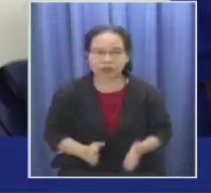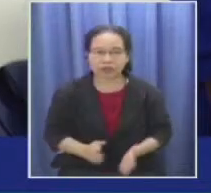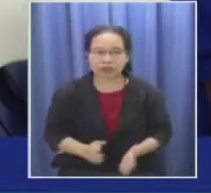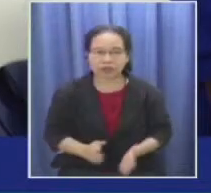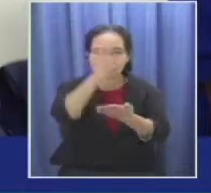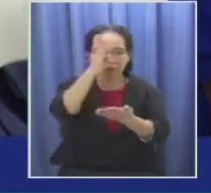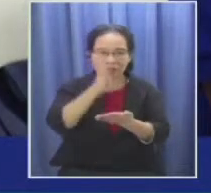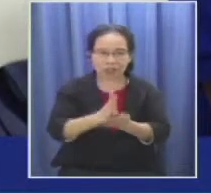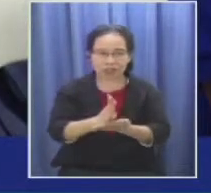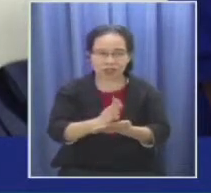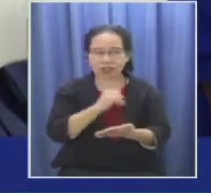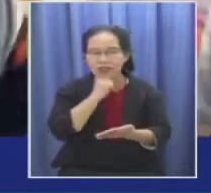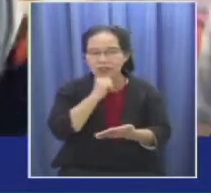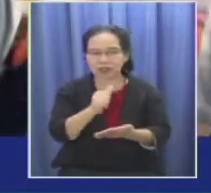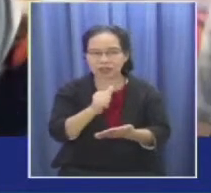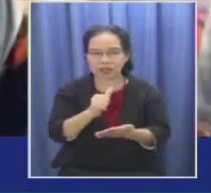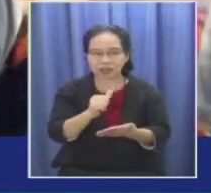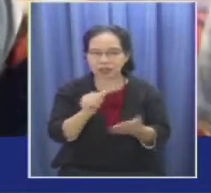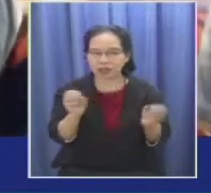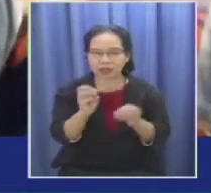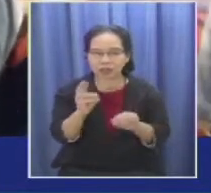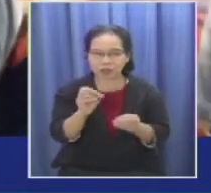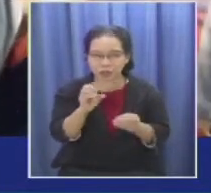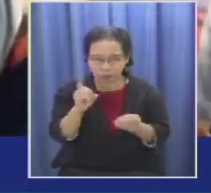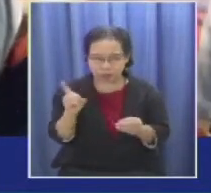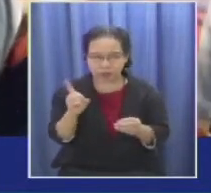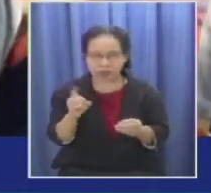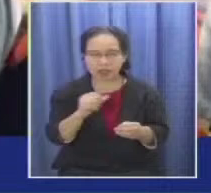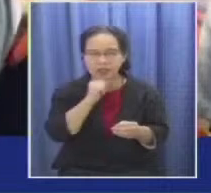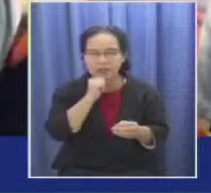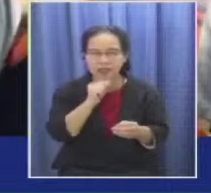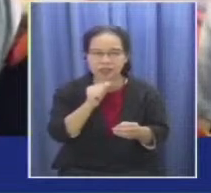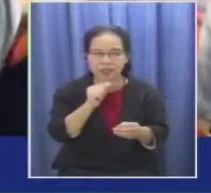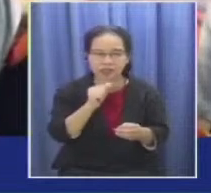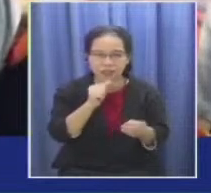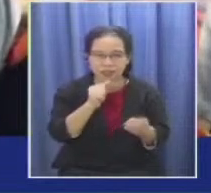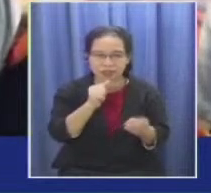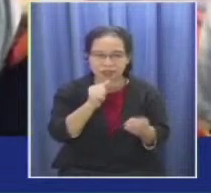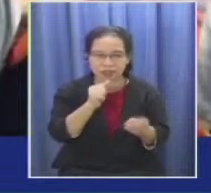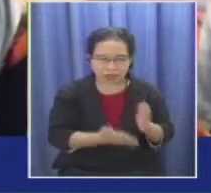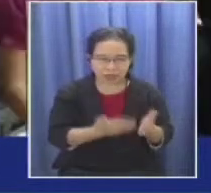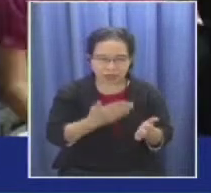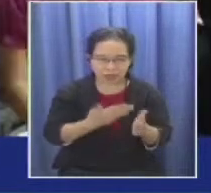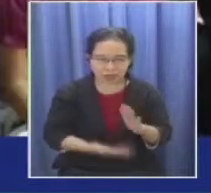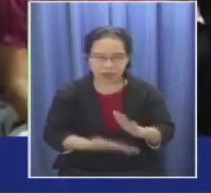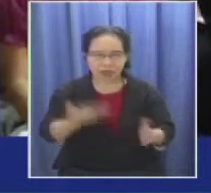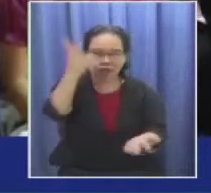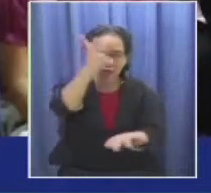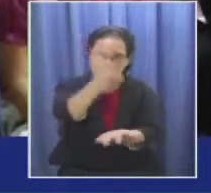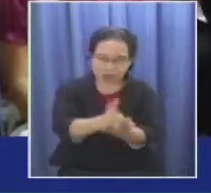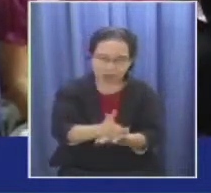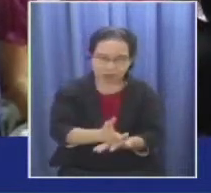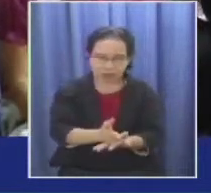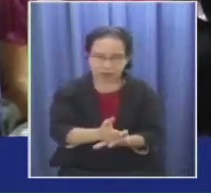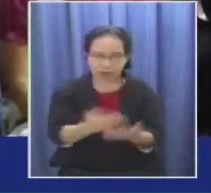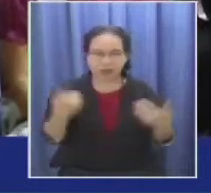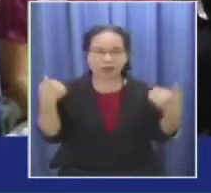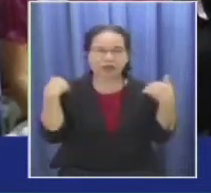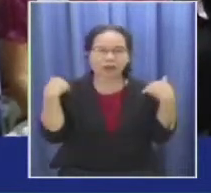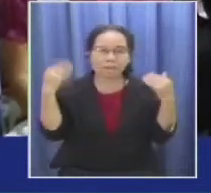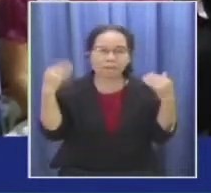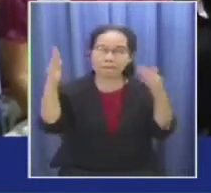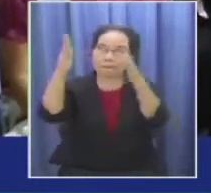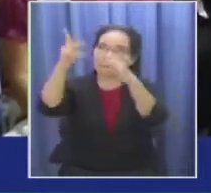bebre ɛwɔ ewiemhyɛn na yɛbɛsi fam no na odumugyakuo ne ambulance bebre no agina hɔ atwɛn